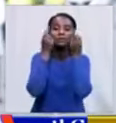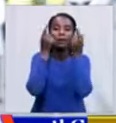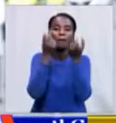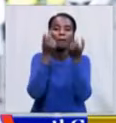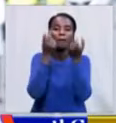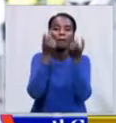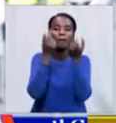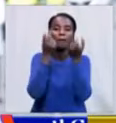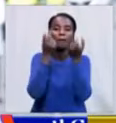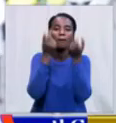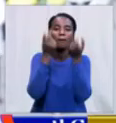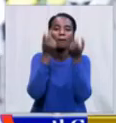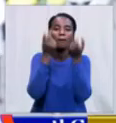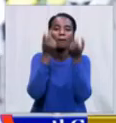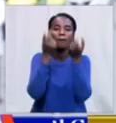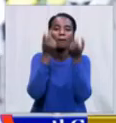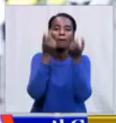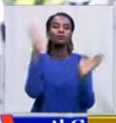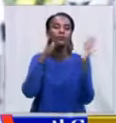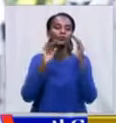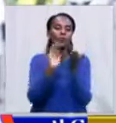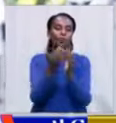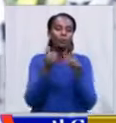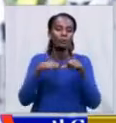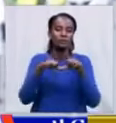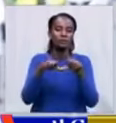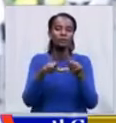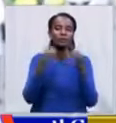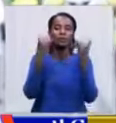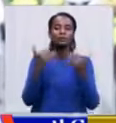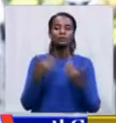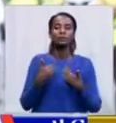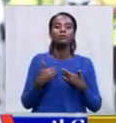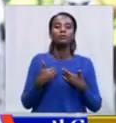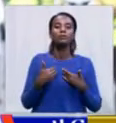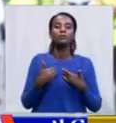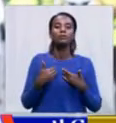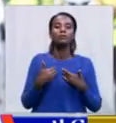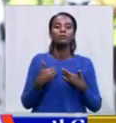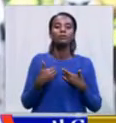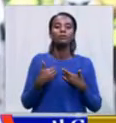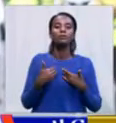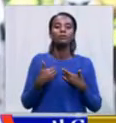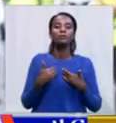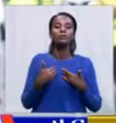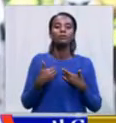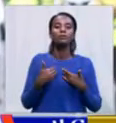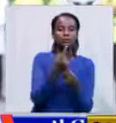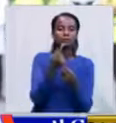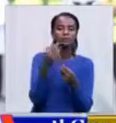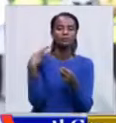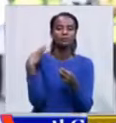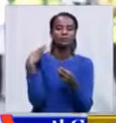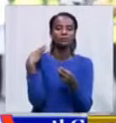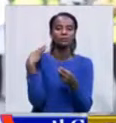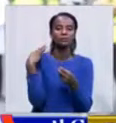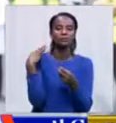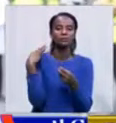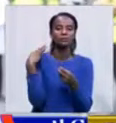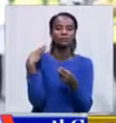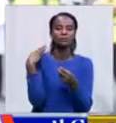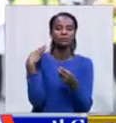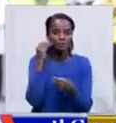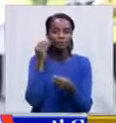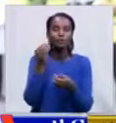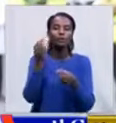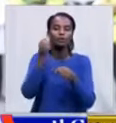አሁን ያልተፈታ ችግር ሆኖ ቀጥሏል። ስለዚህ ያለን አማራጭ አንድ ላንድ ግለሰቦችን የመጠጥ ቤት፣